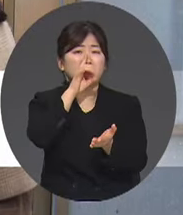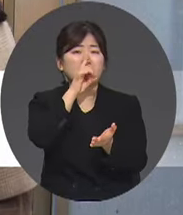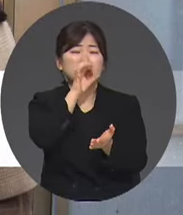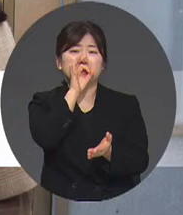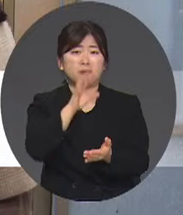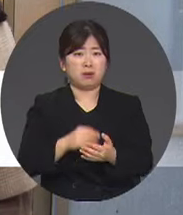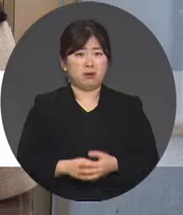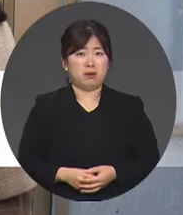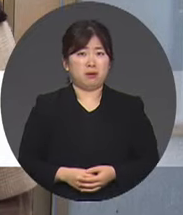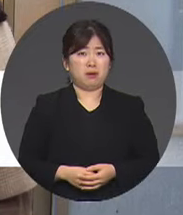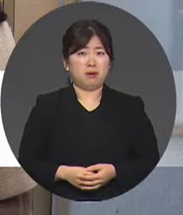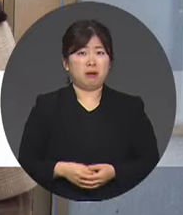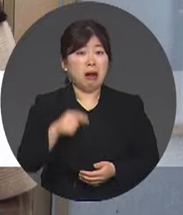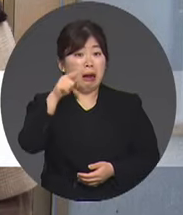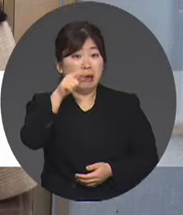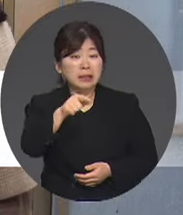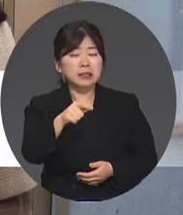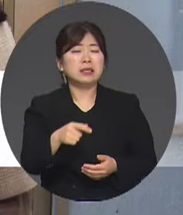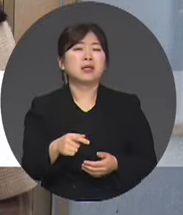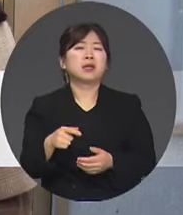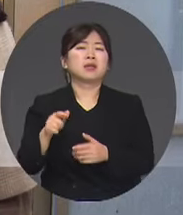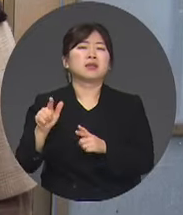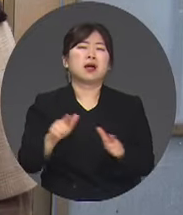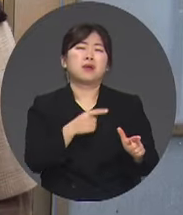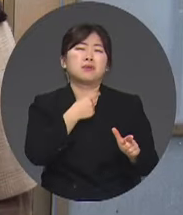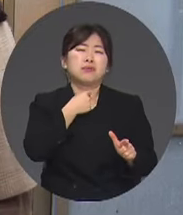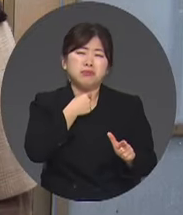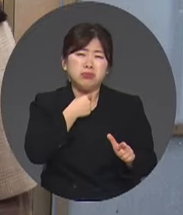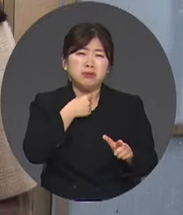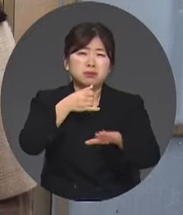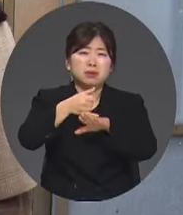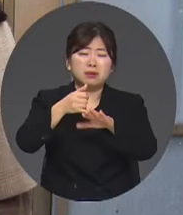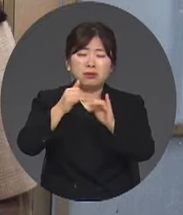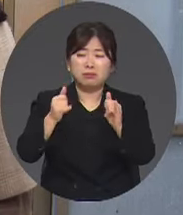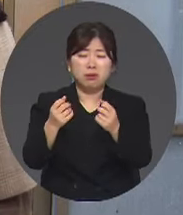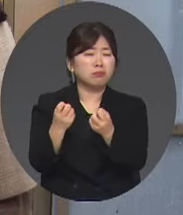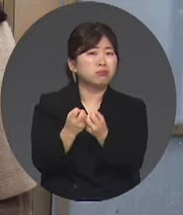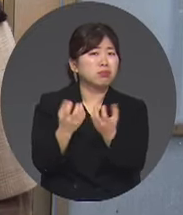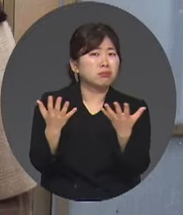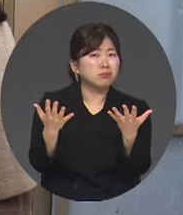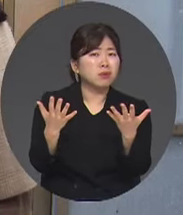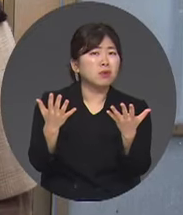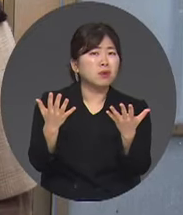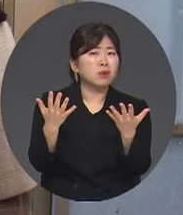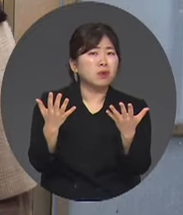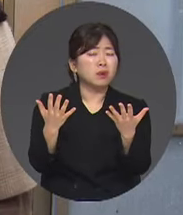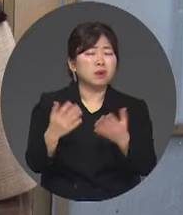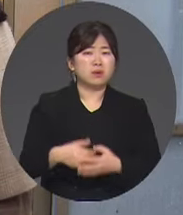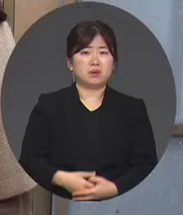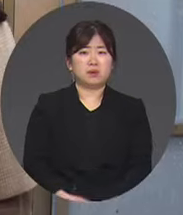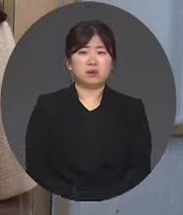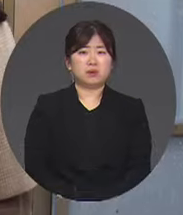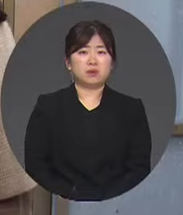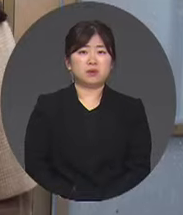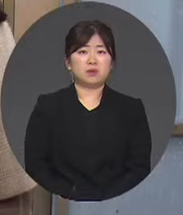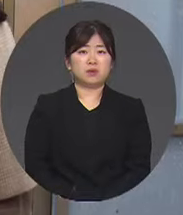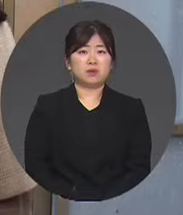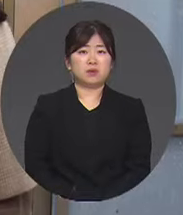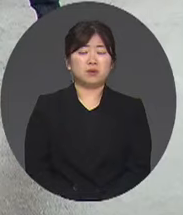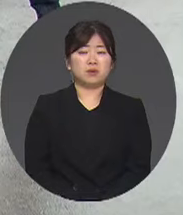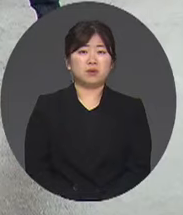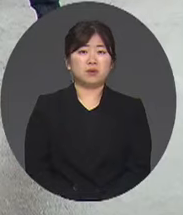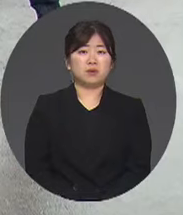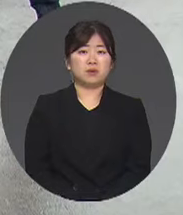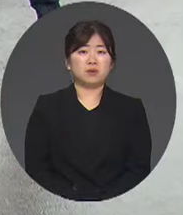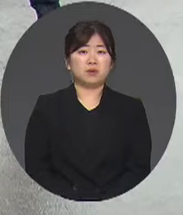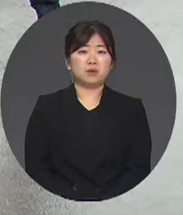정착하려는 귀농귀촌인들은 답답하기만 하고 지자체도 뚜렷한 활용 방안이 없는 상황입니다. 이종승 기자입니다.